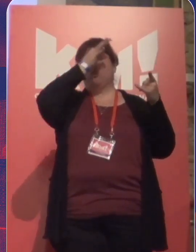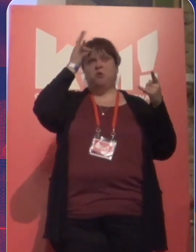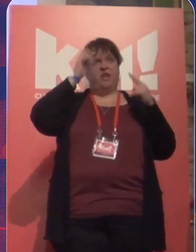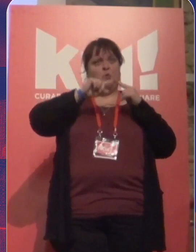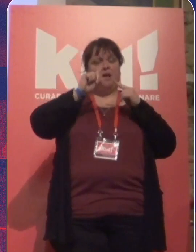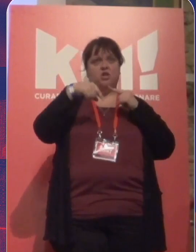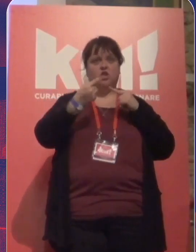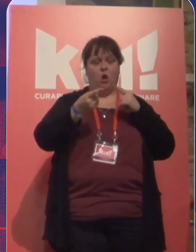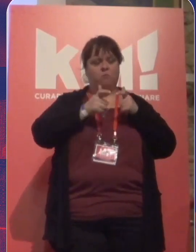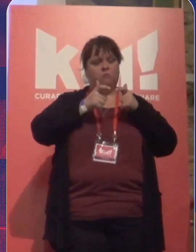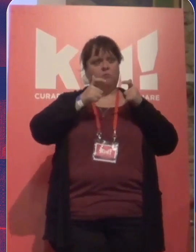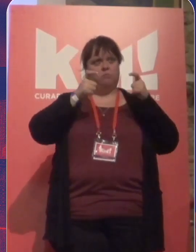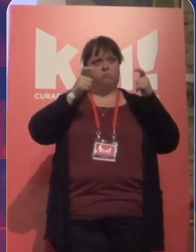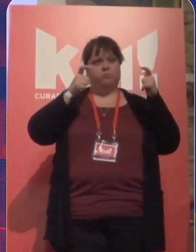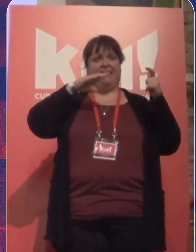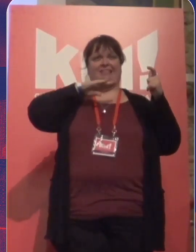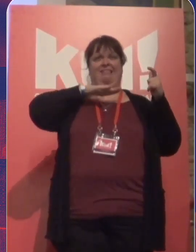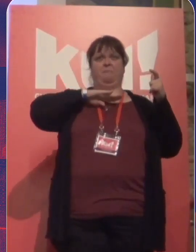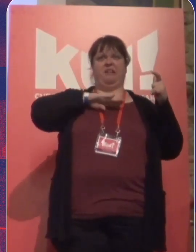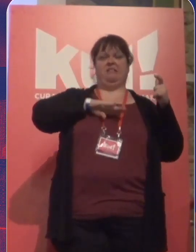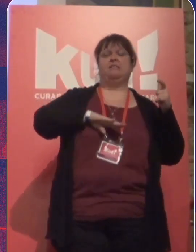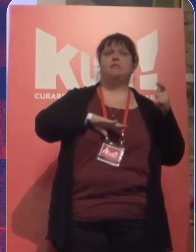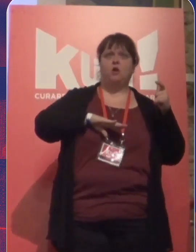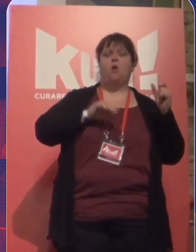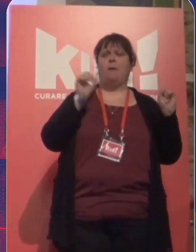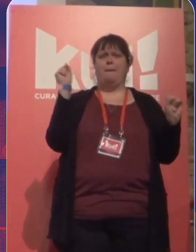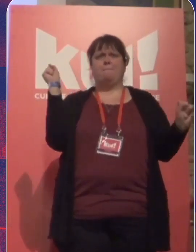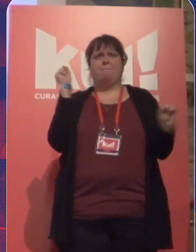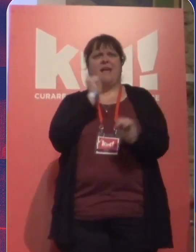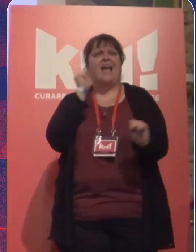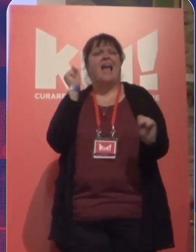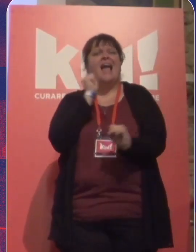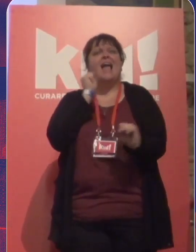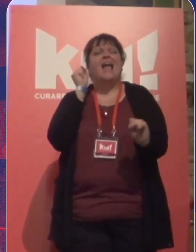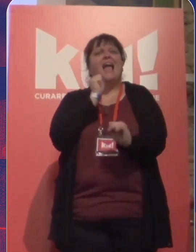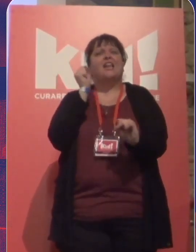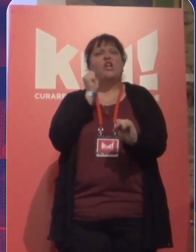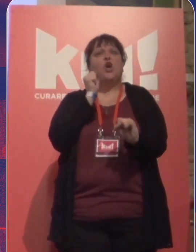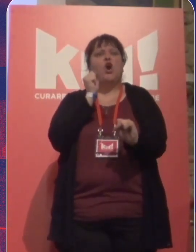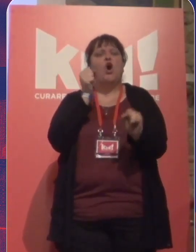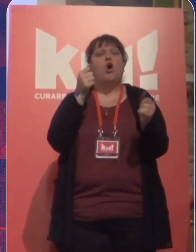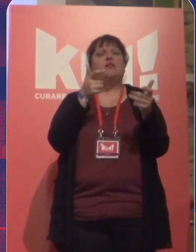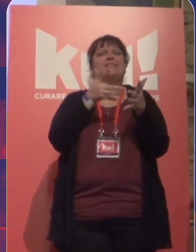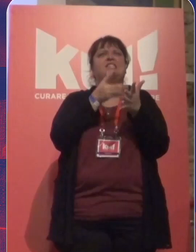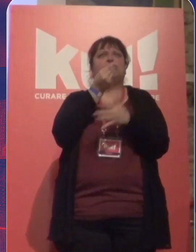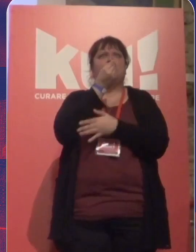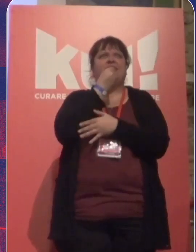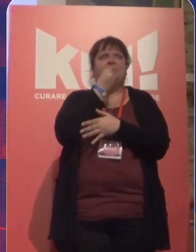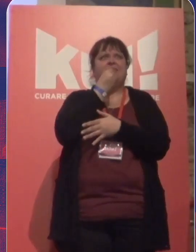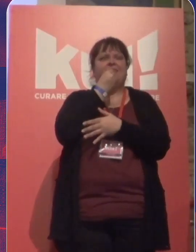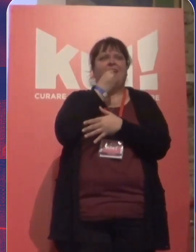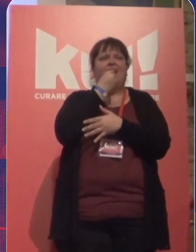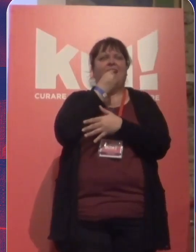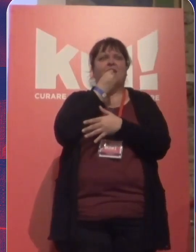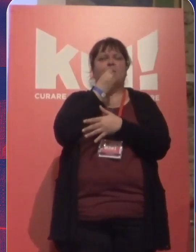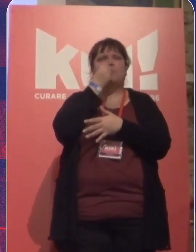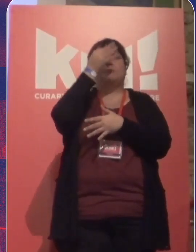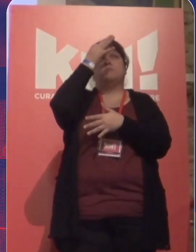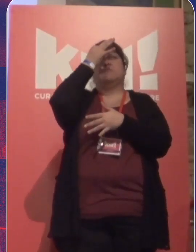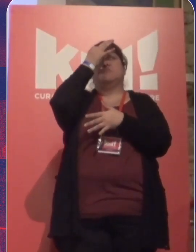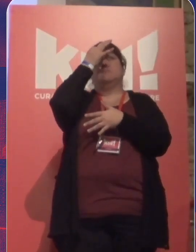cioè le depressioni gli attacchi di panico i disturbi alimentari e le somatizzazioni